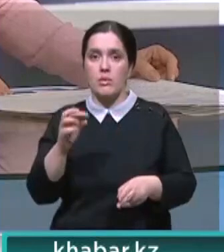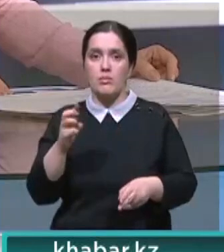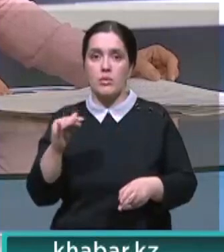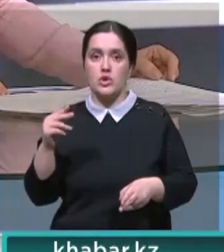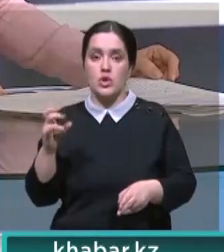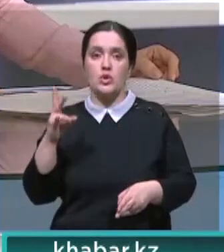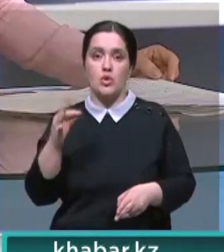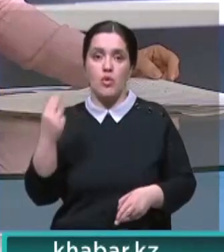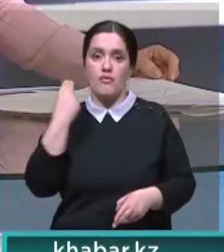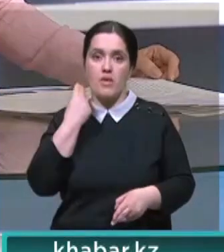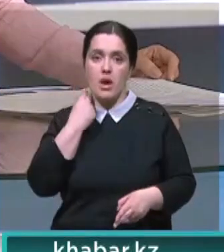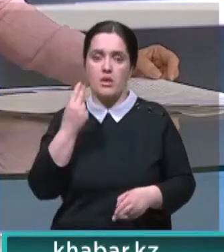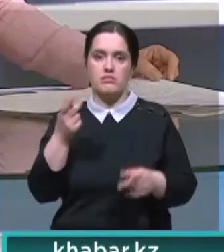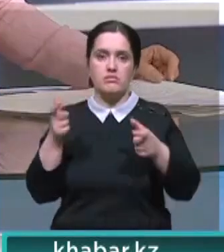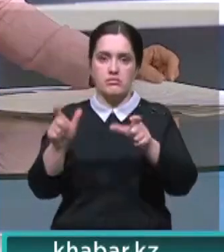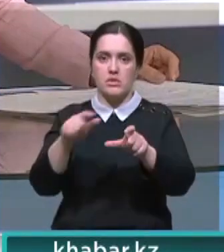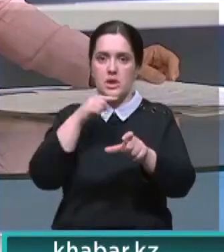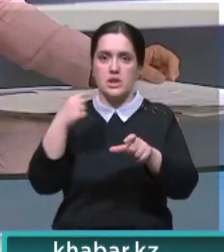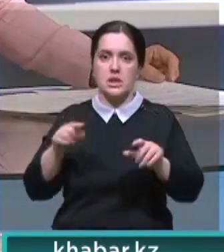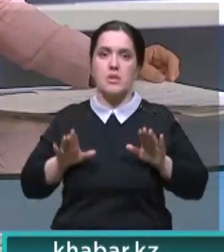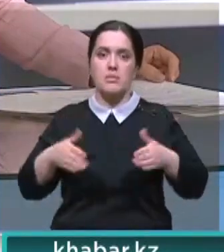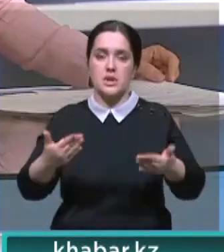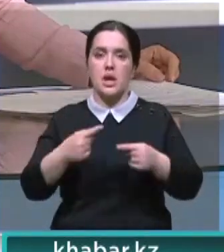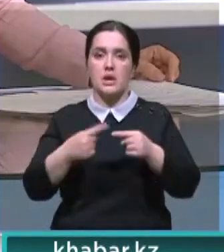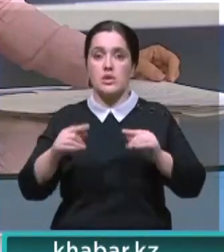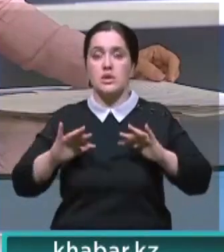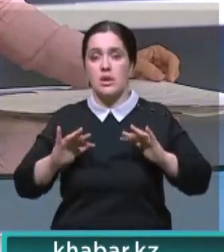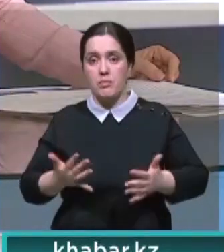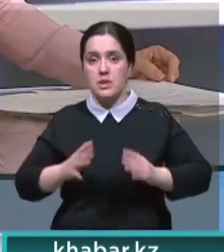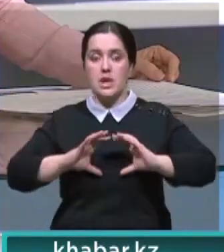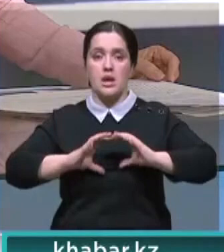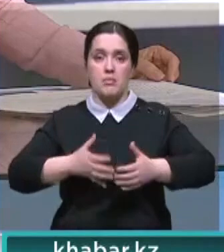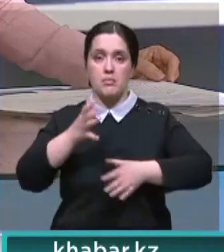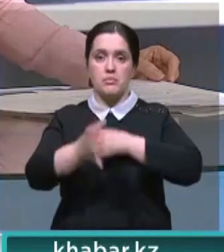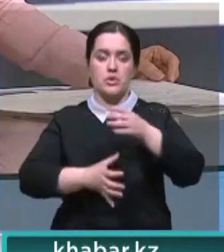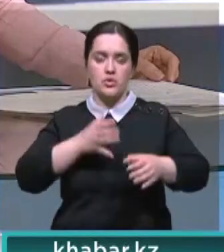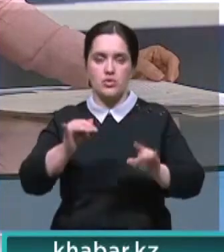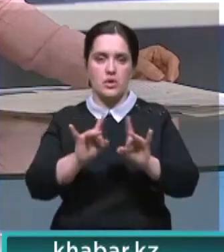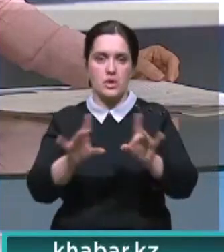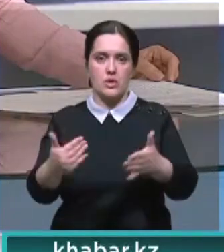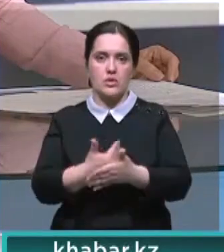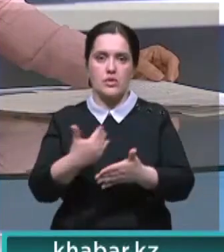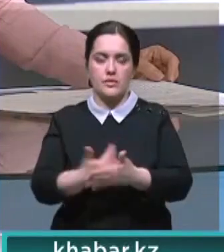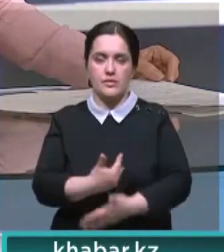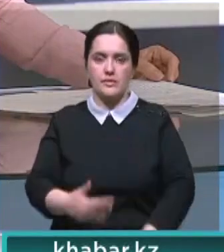событиям в Бучи, но Великобритания наложила вето на российское предложение о других событиях в мире в международном дайджесте.